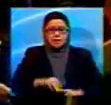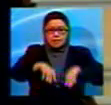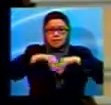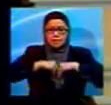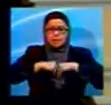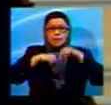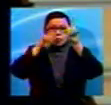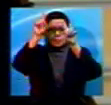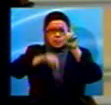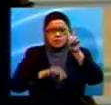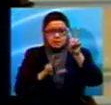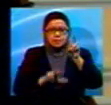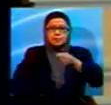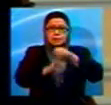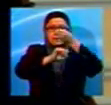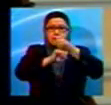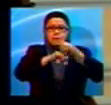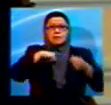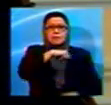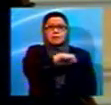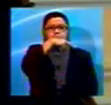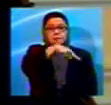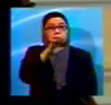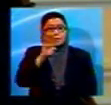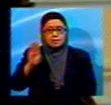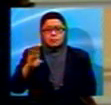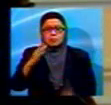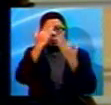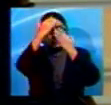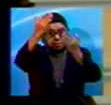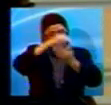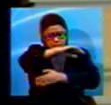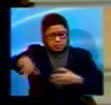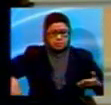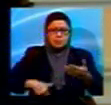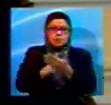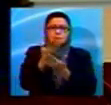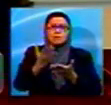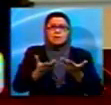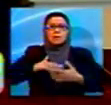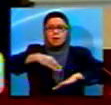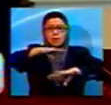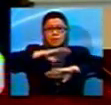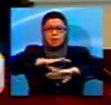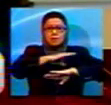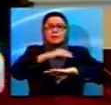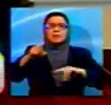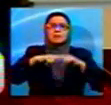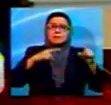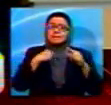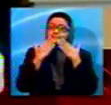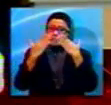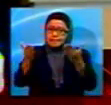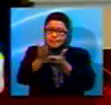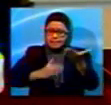PBB jadi Alhamdulillah secara keseluruhannya saya begitu puas hati sekali dan saya berterima kasih dengan PR kita yang telah